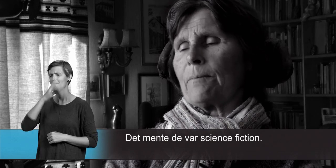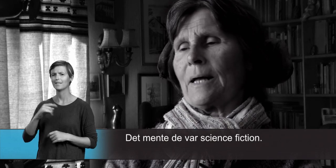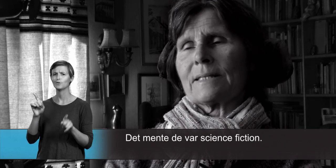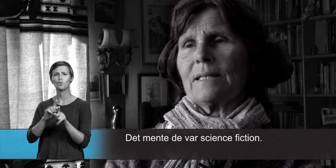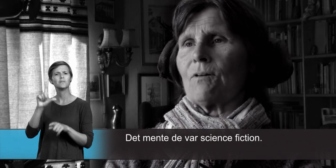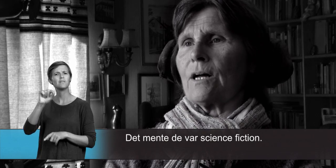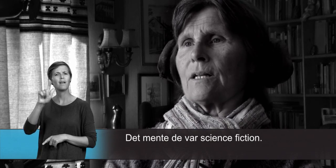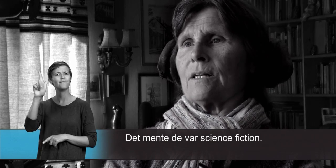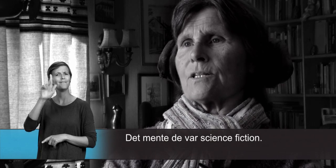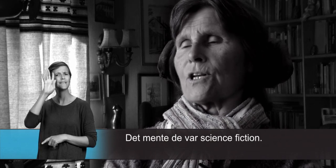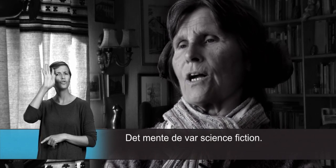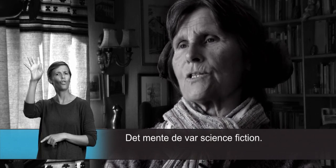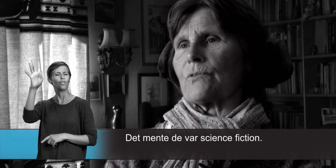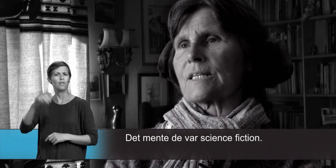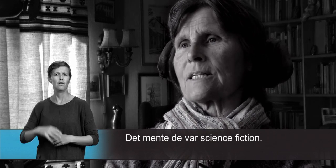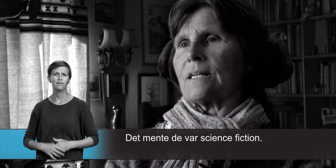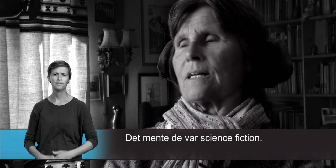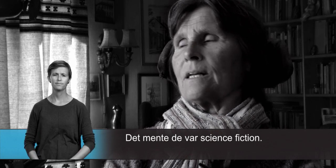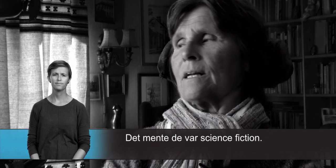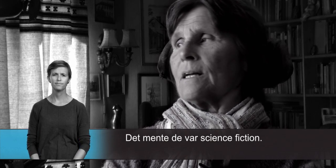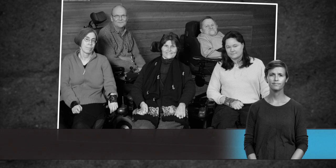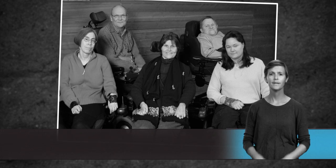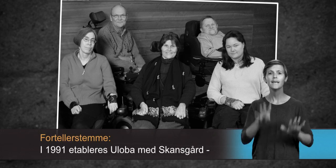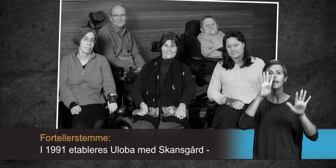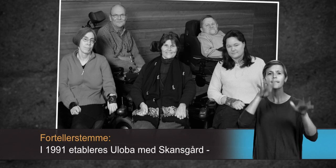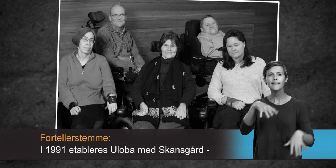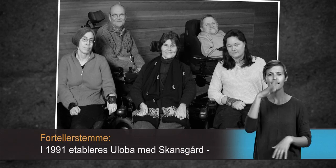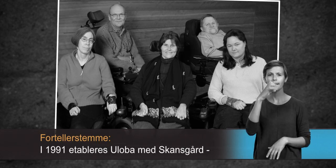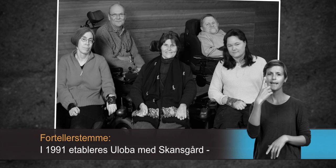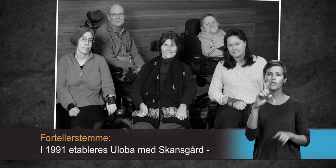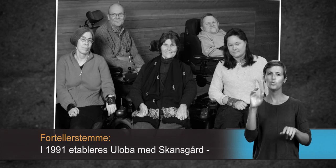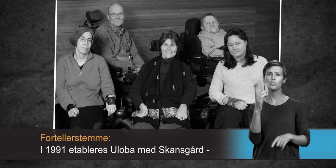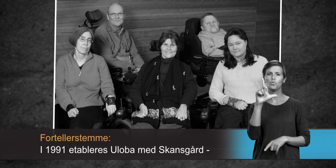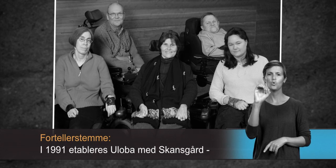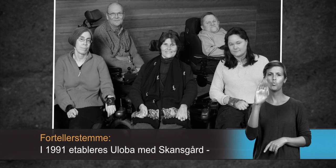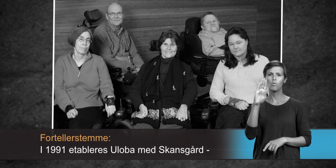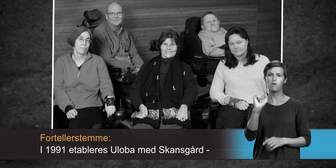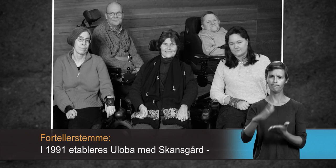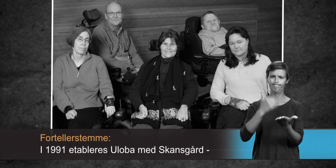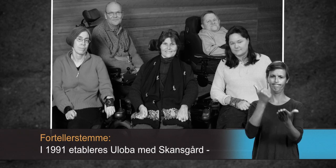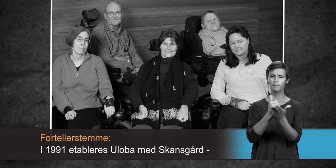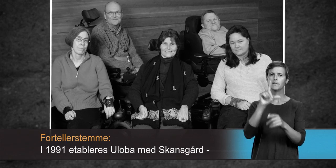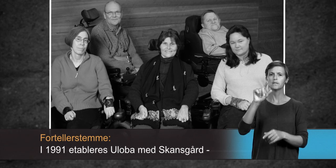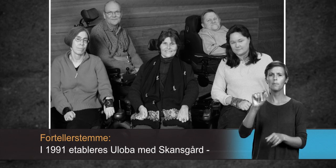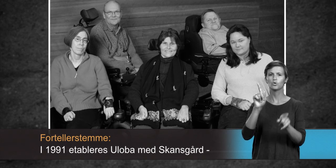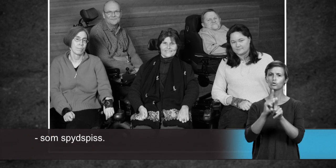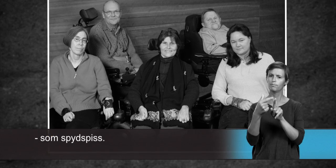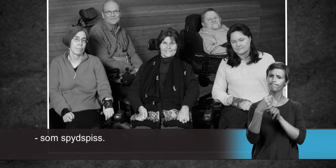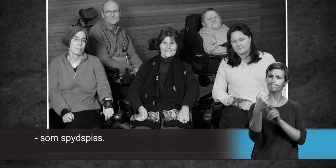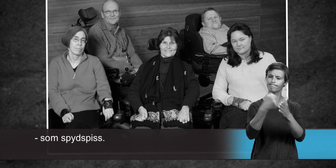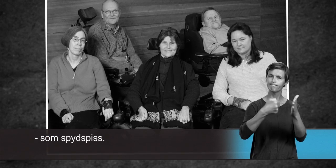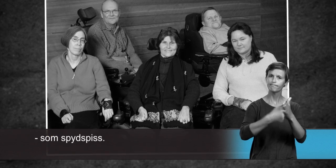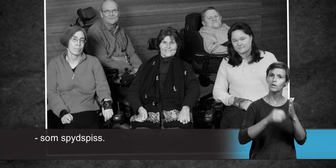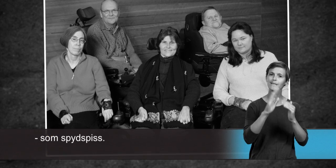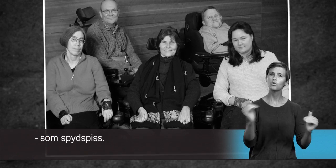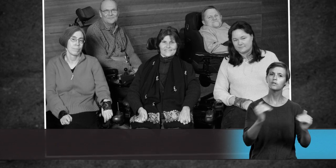personalansvar. Det mente de var science fiction. I 1991 etableres Uloba med Skansgaard som spydspiss.